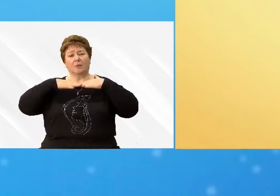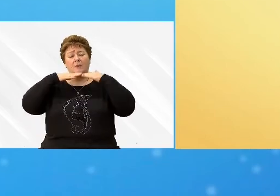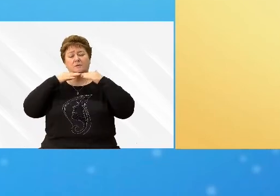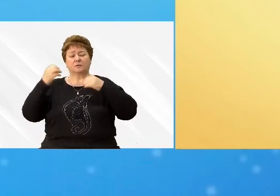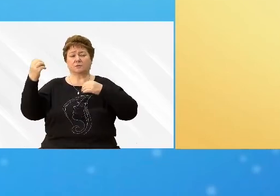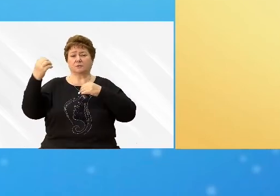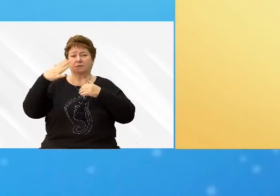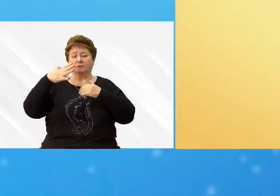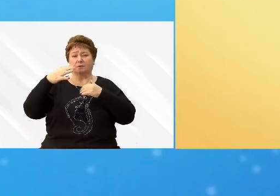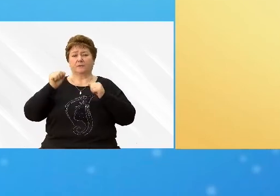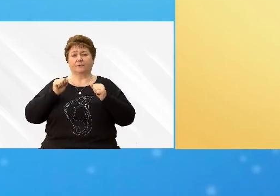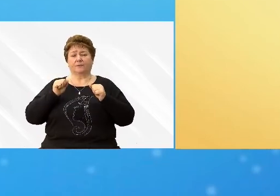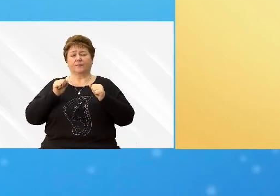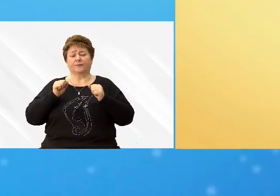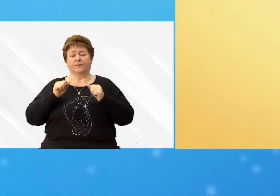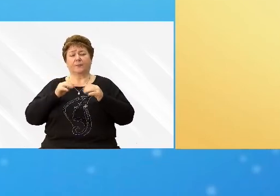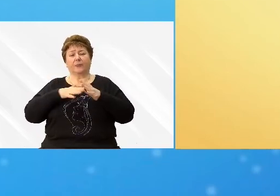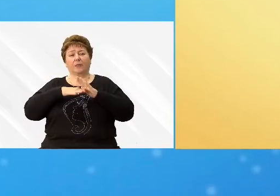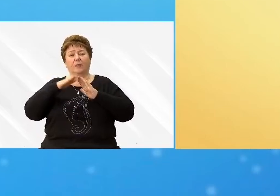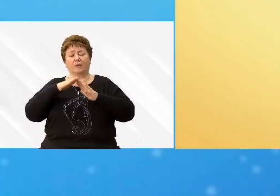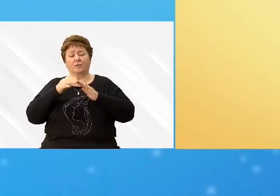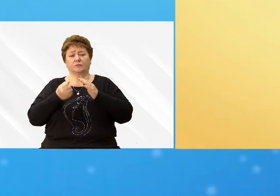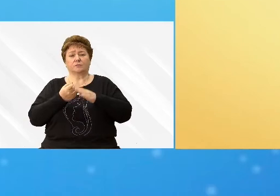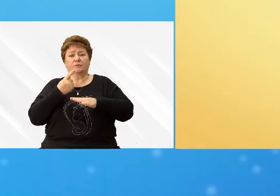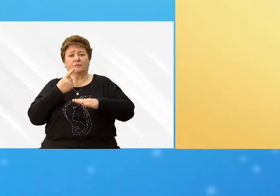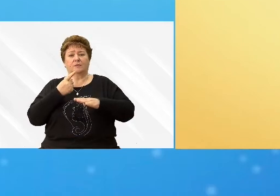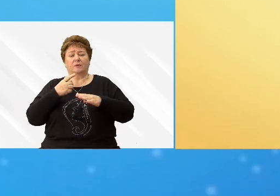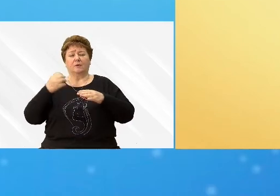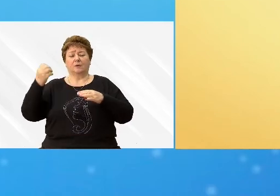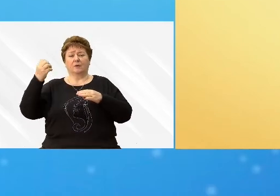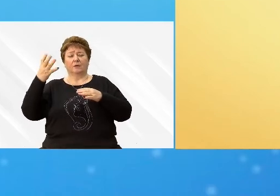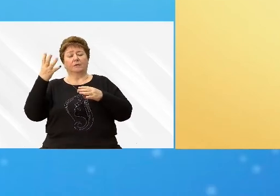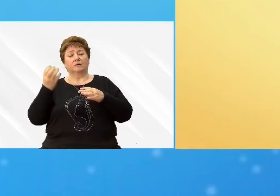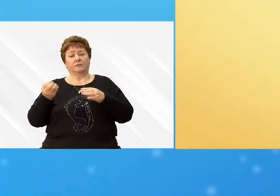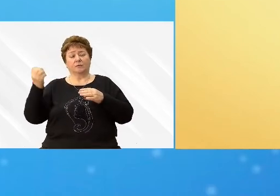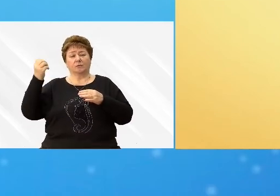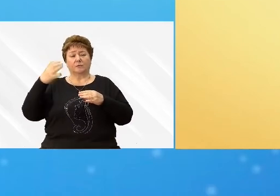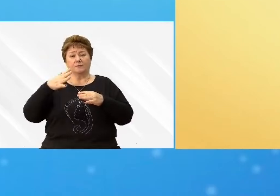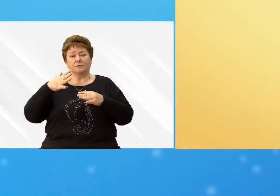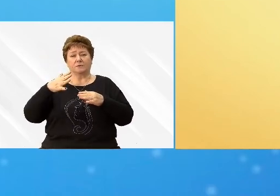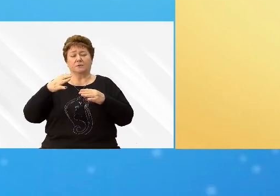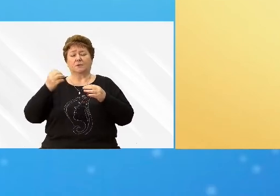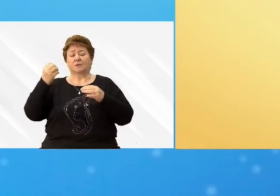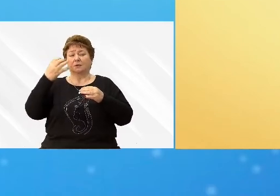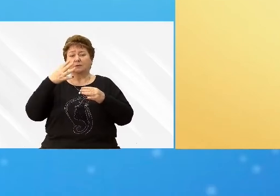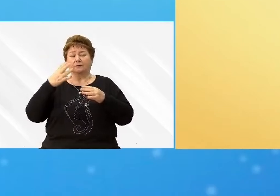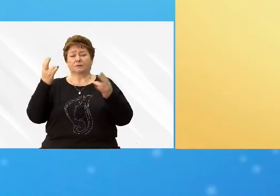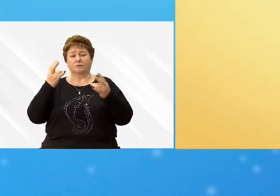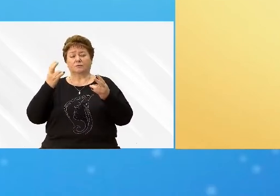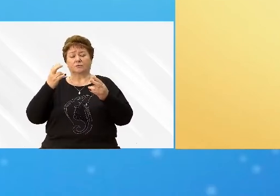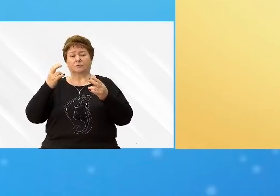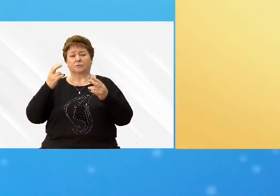освещены наилучшим является дневное освещение свет должен